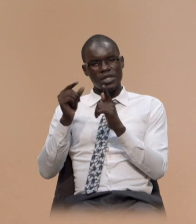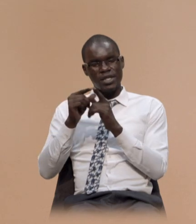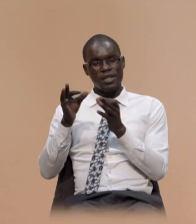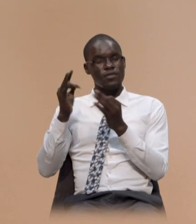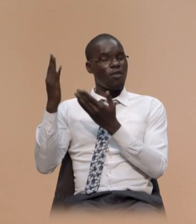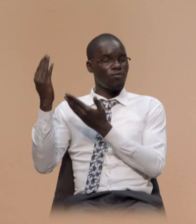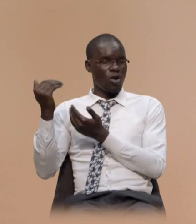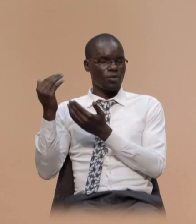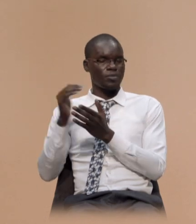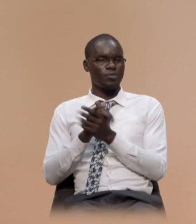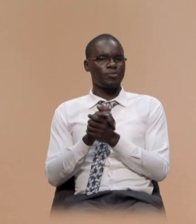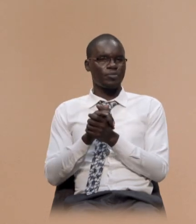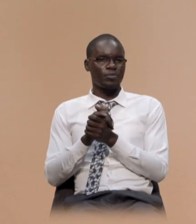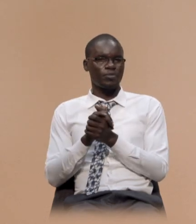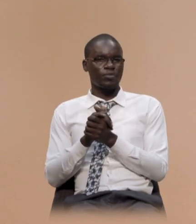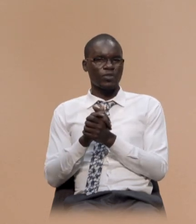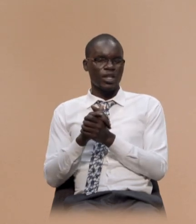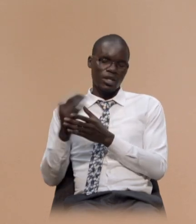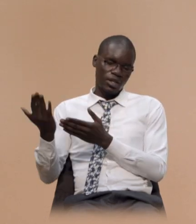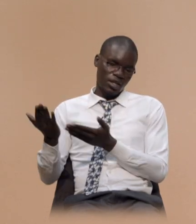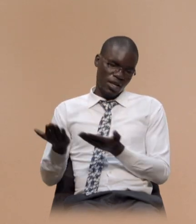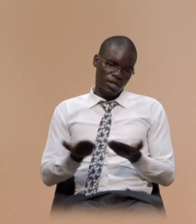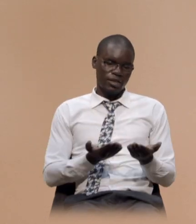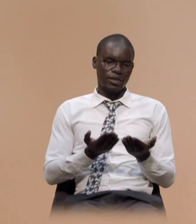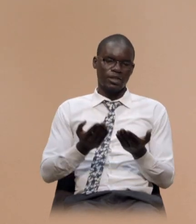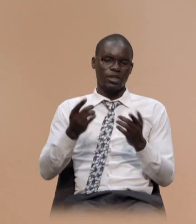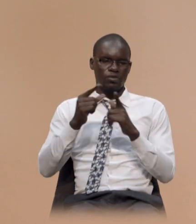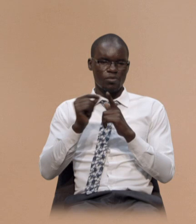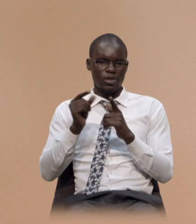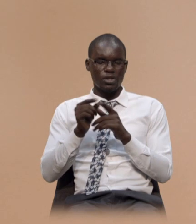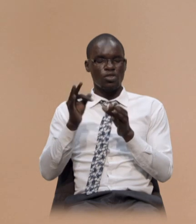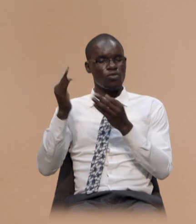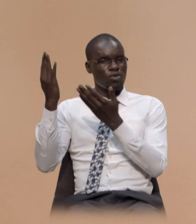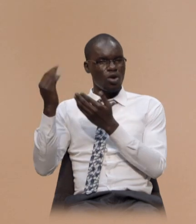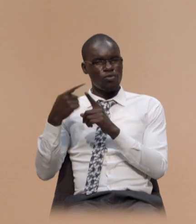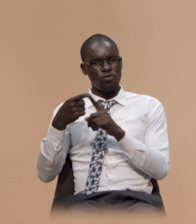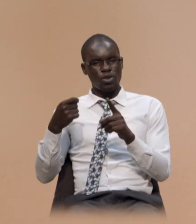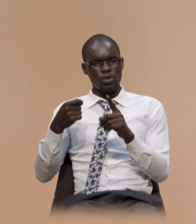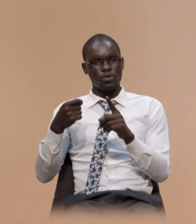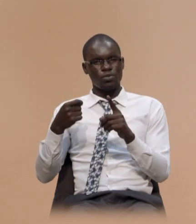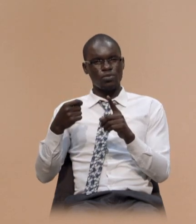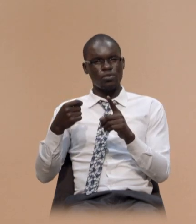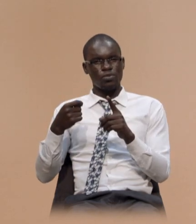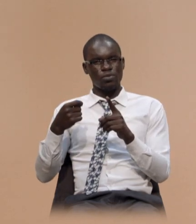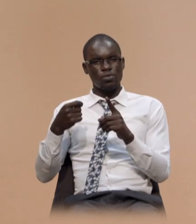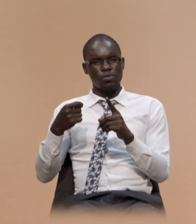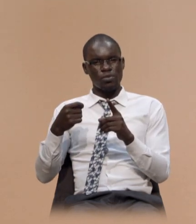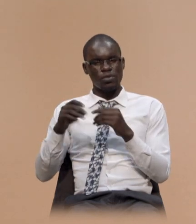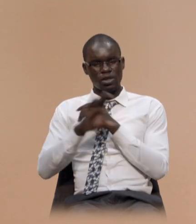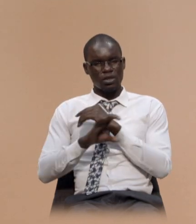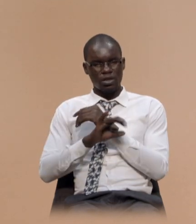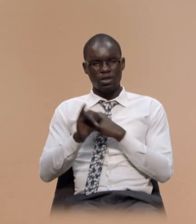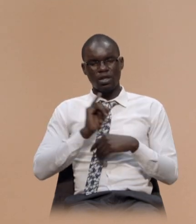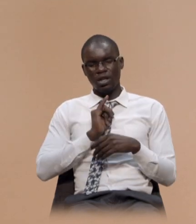huu tutapata ujumbe kutoka sehemu tofauti tofauti za nchi yetu ya Kenya ambao unatupatia matumaini. Na pia